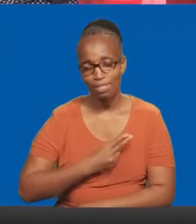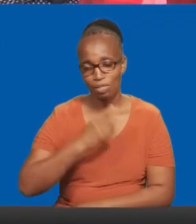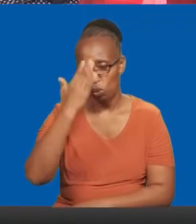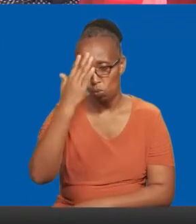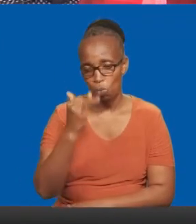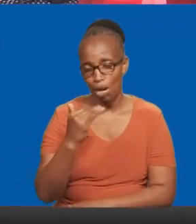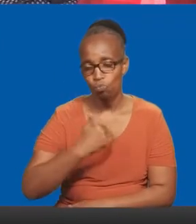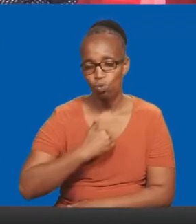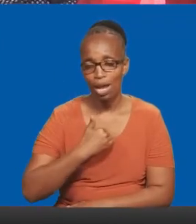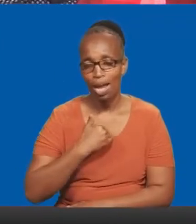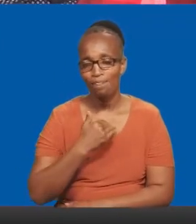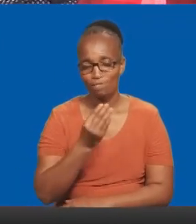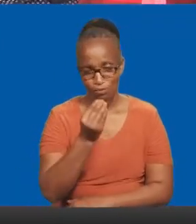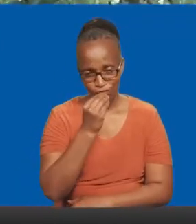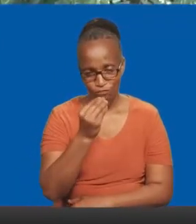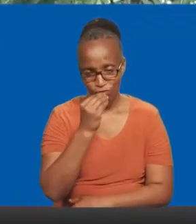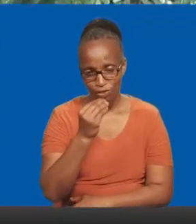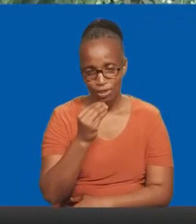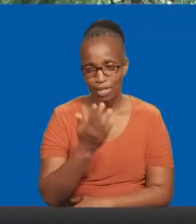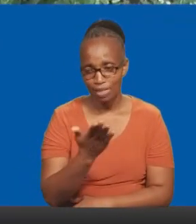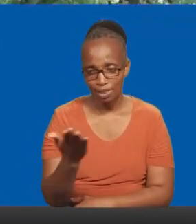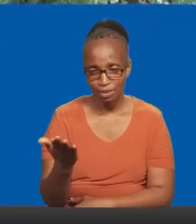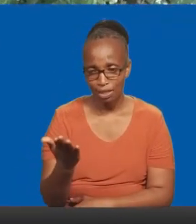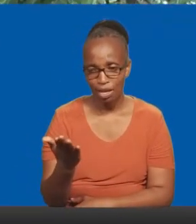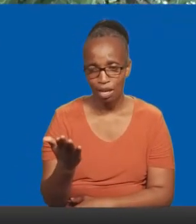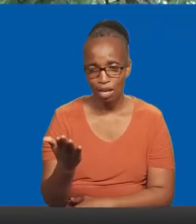yetu kwa mashaba tuna omba